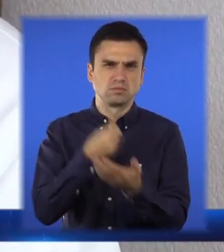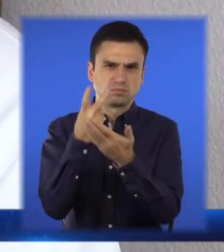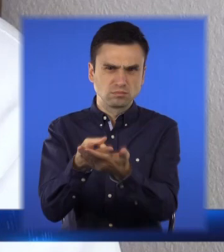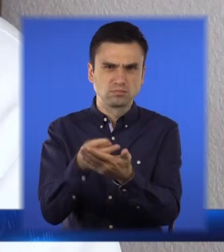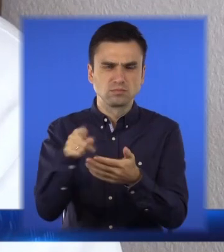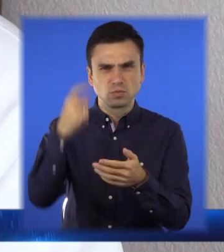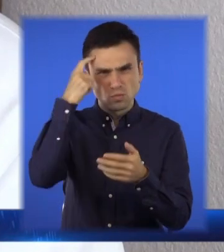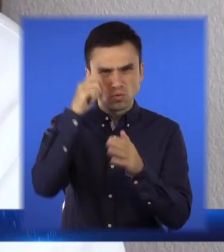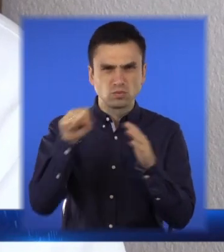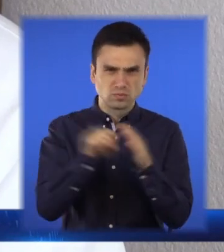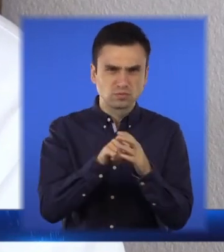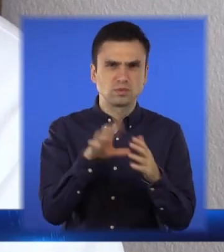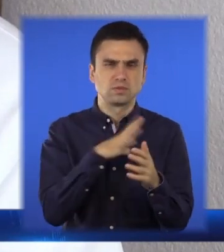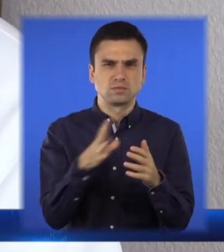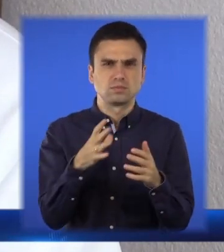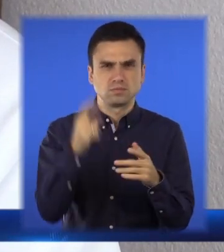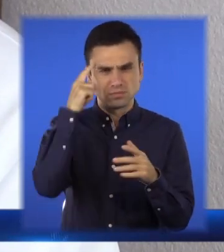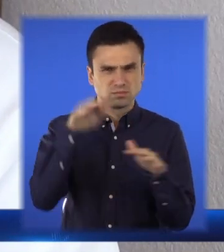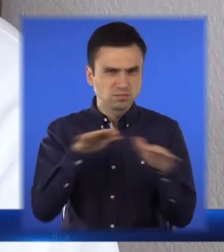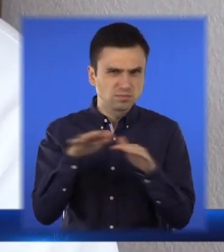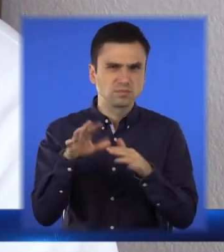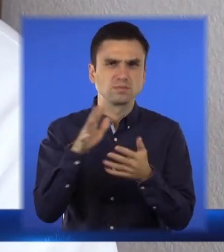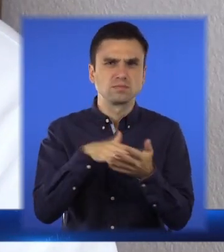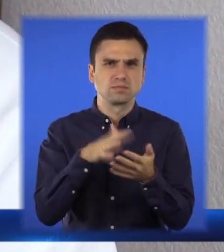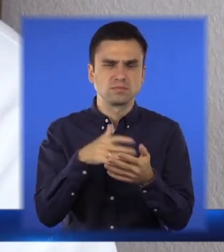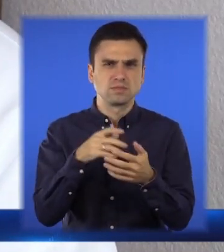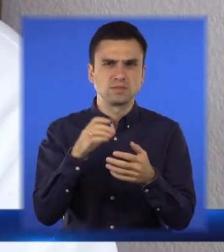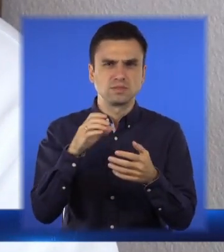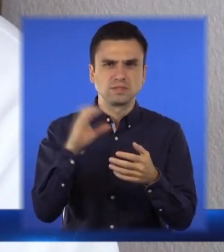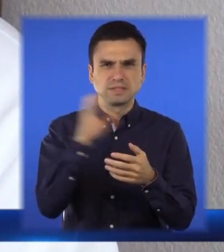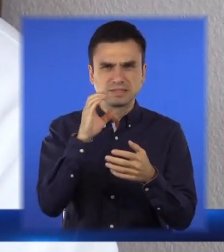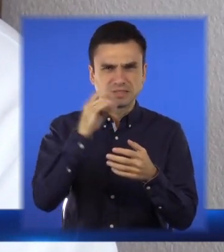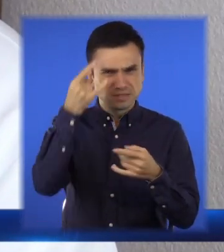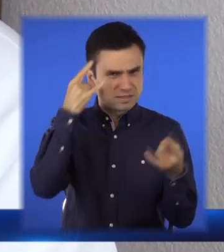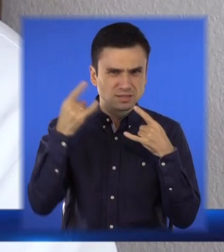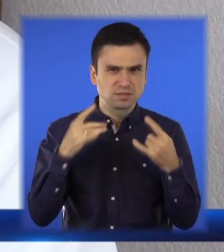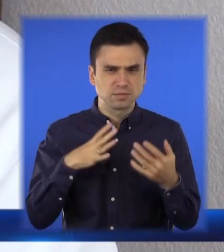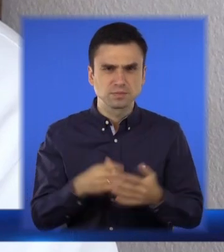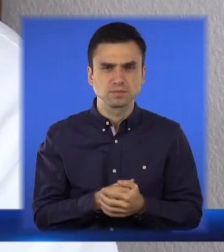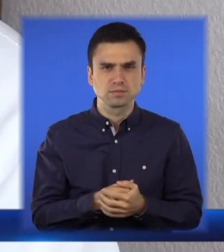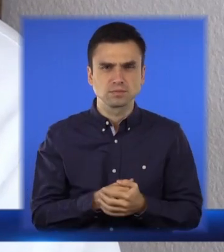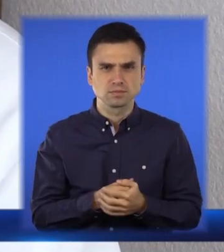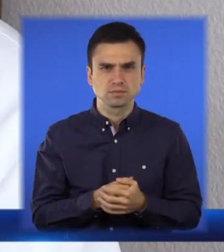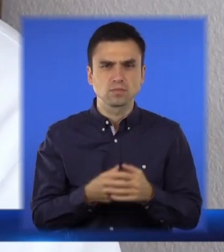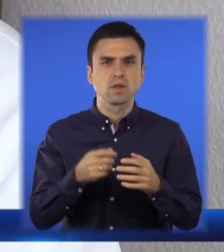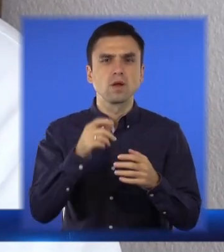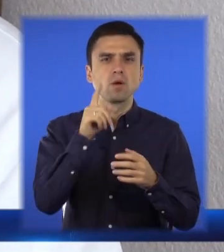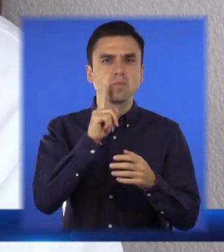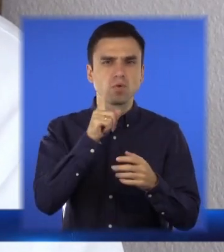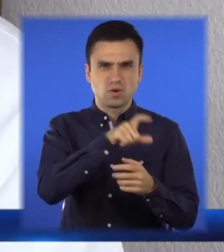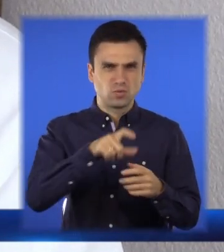закрита черепно-мозкова травма, струс головного мозку, забій м'яких тканин голови. Всі поки що йдуть амбулаторно,